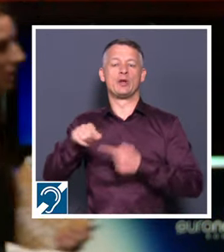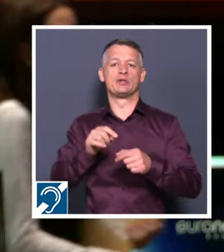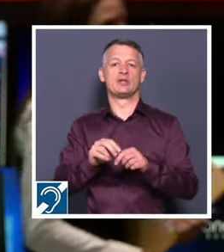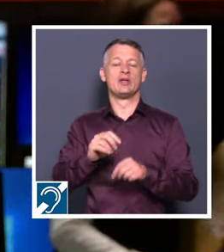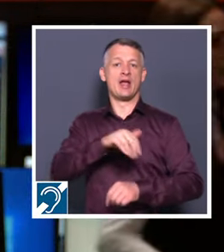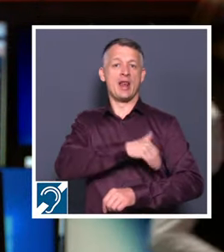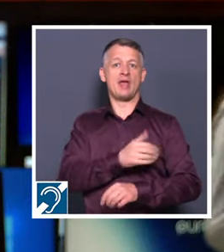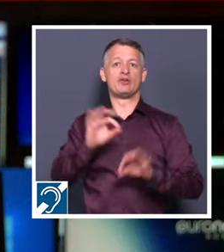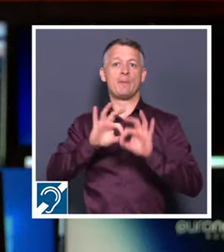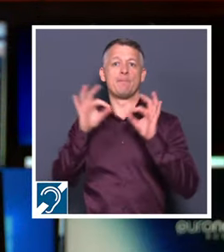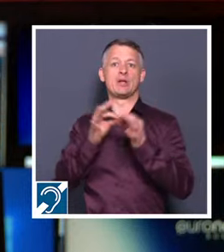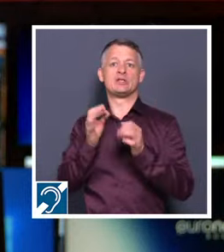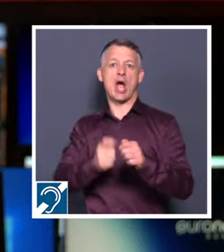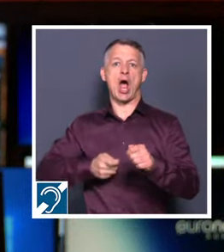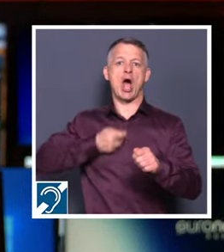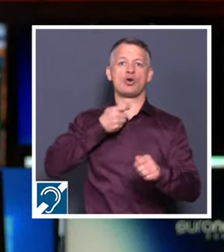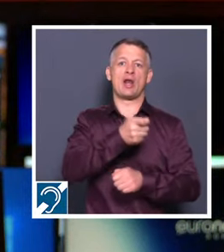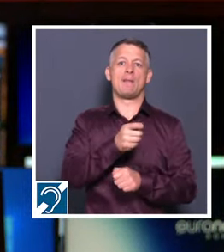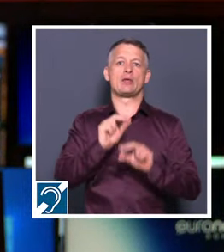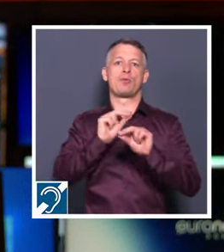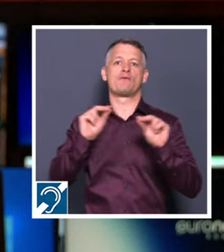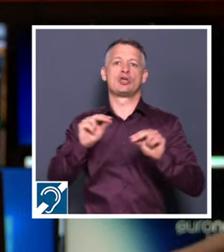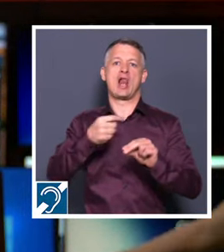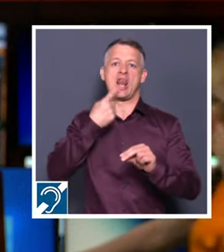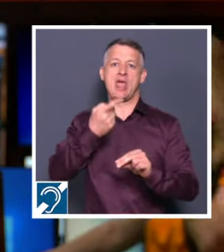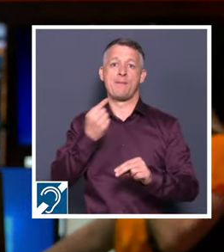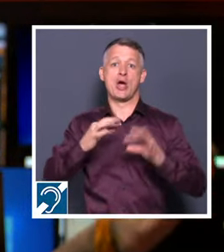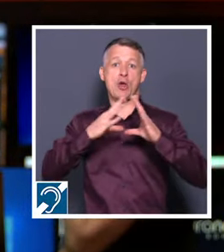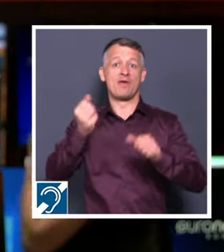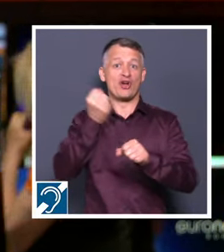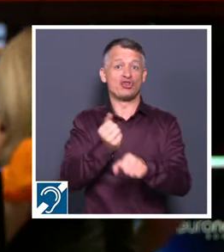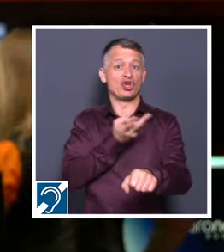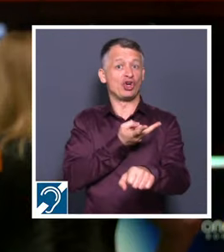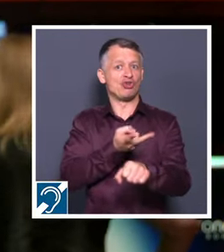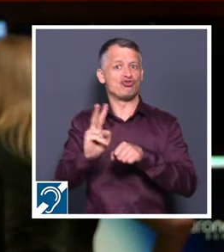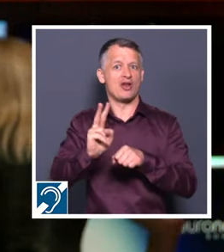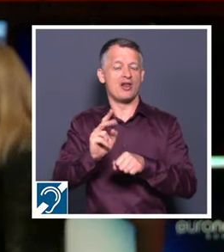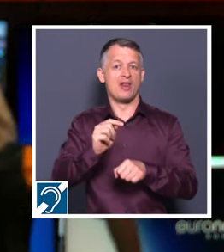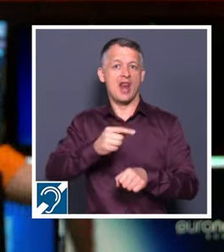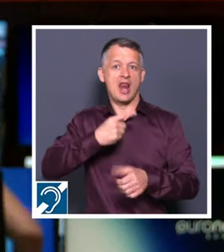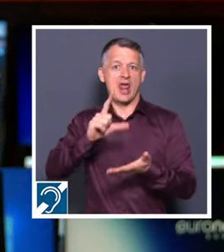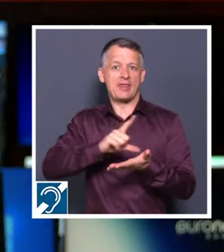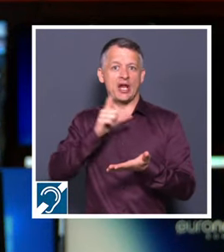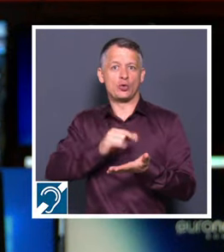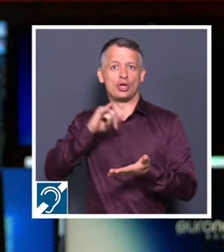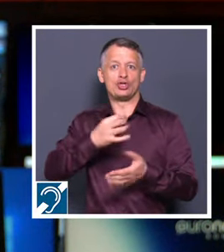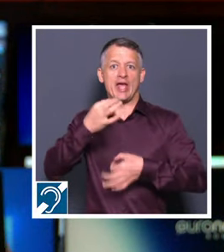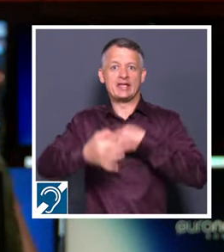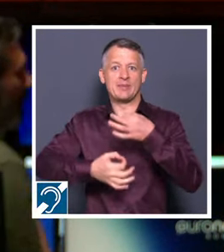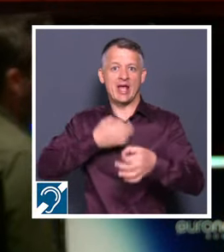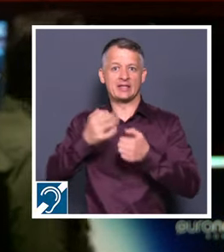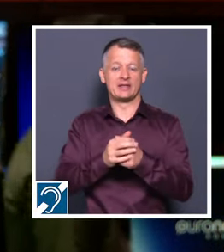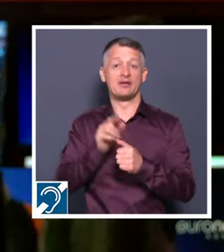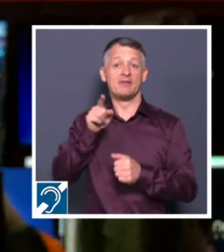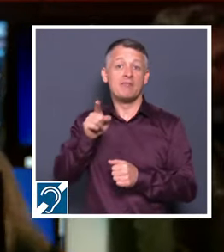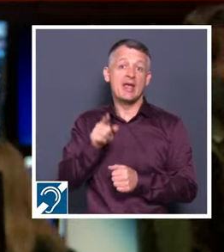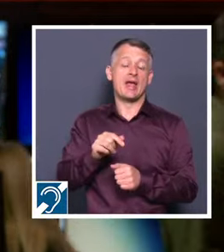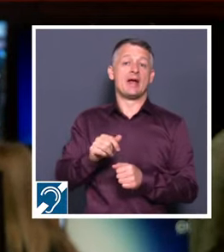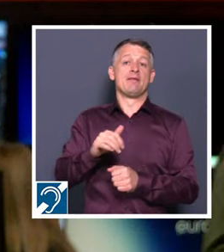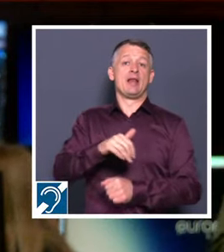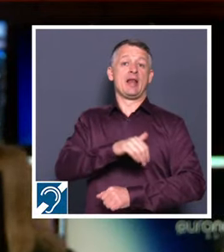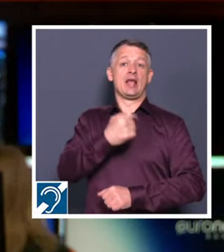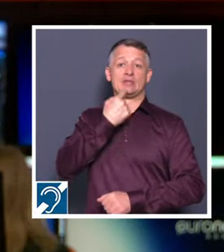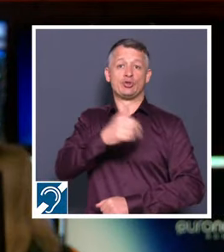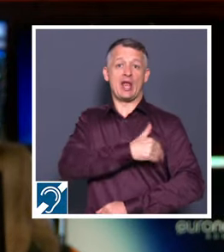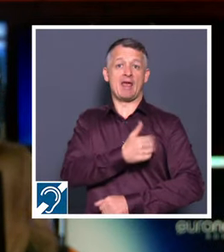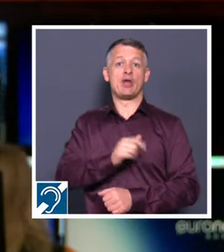o profesoară de limba română care face grave greșeli literare și de exprimare. De exemplu, ea le-a spus elevilor că